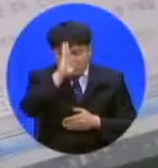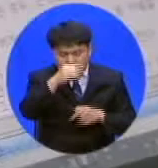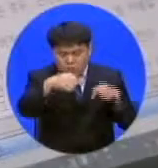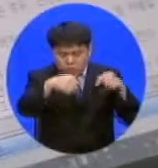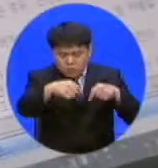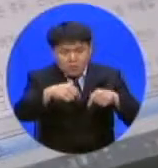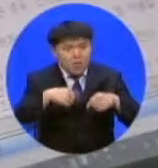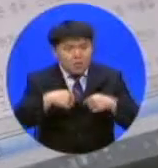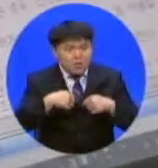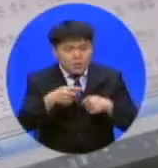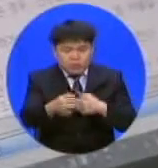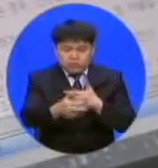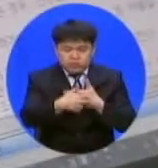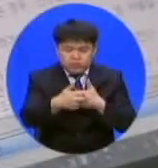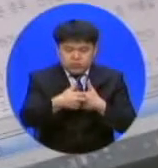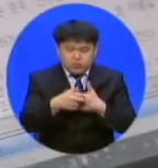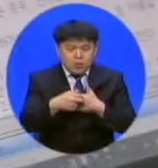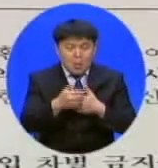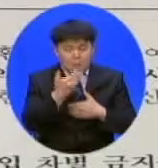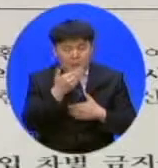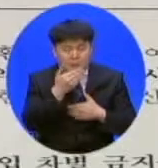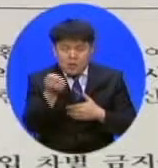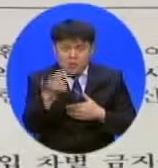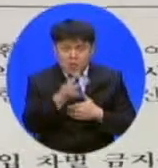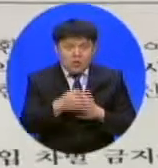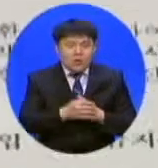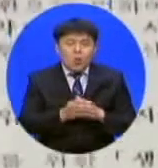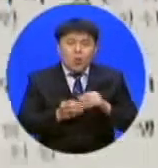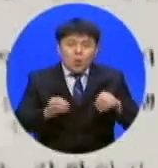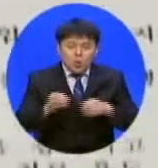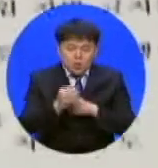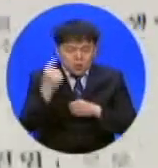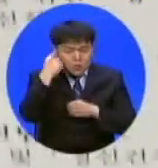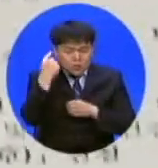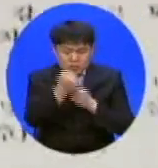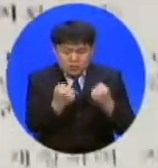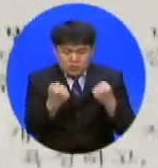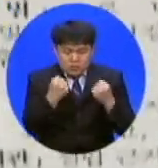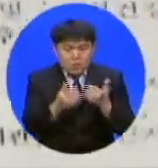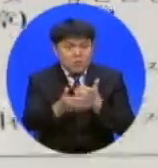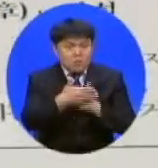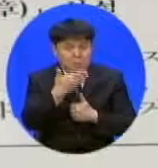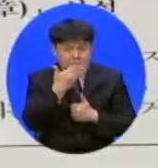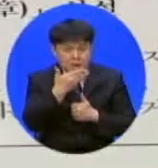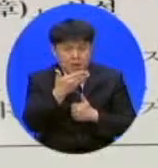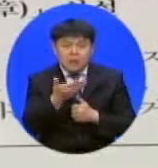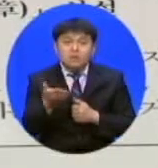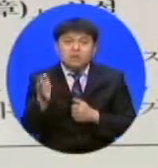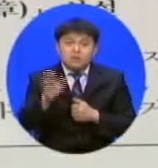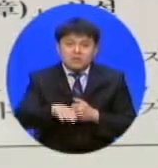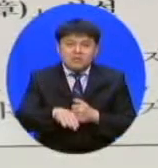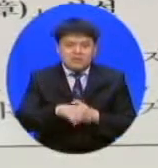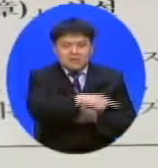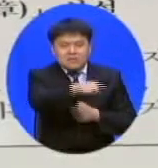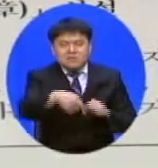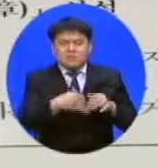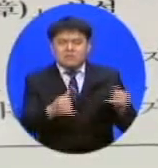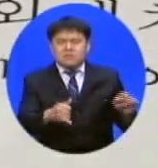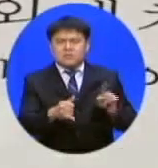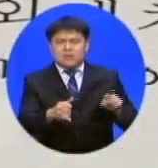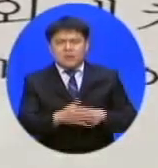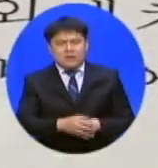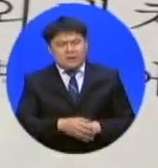같은 거 누구나 한 번쯤 받아볼 수도 있는 것이고 또 그런 진료가 오히려 정신 건강에 상당히 도움이 될 수 있음에도 불구하고 이들을 마치